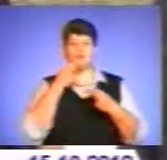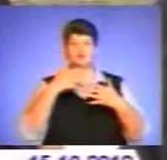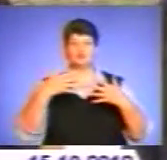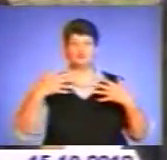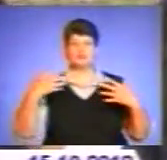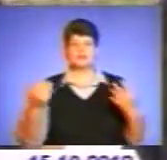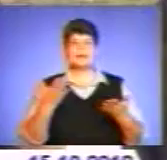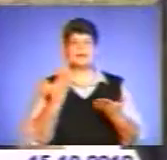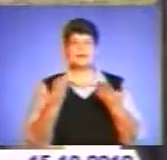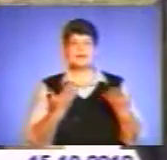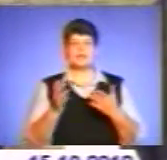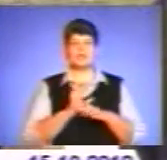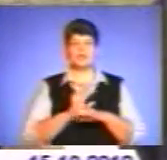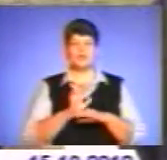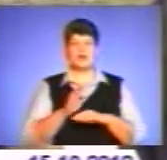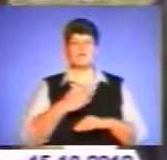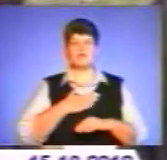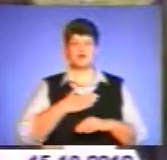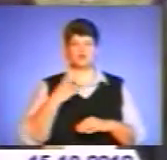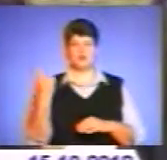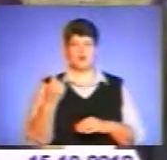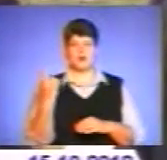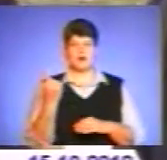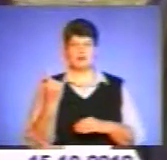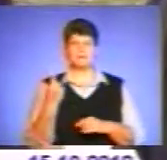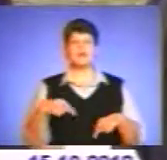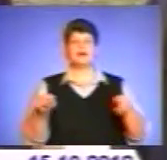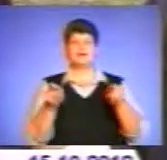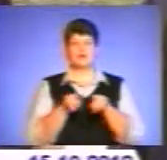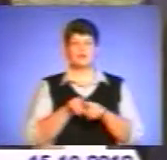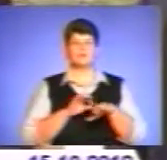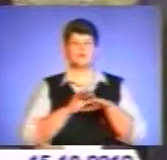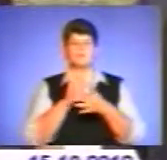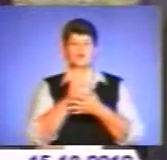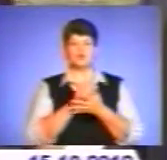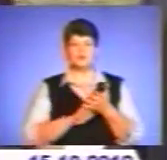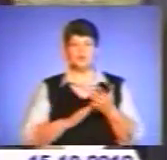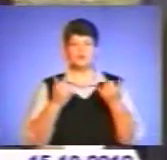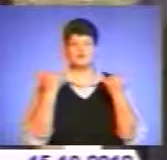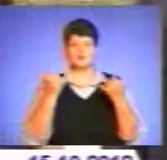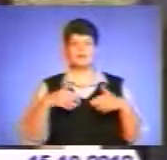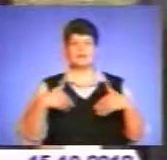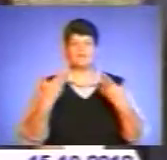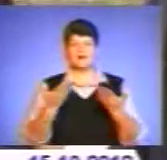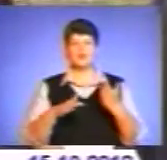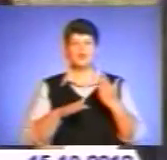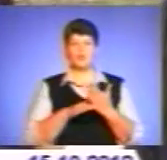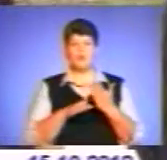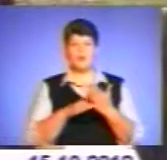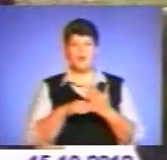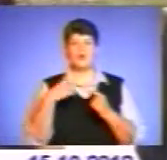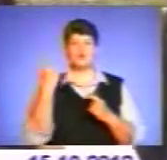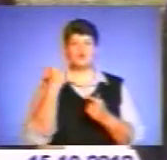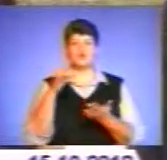які виробляються в нашому краї. Також ми продовжуємо сьогодні надавати допомогу і в